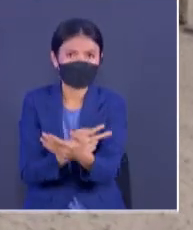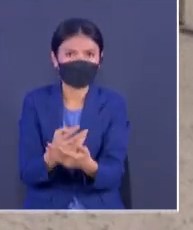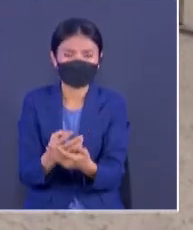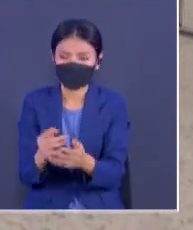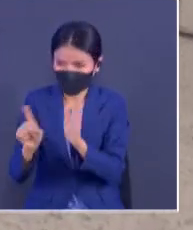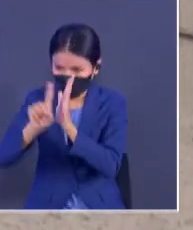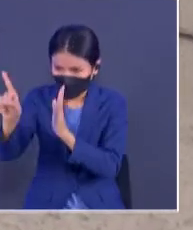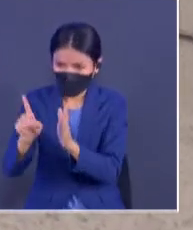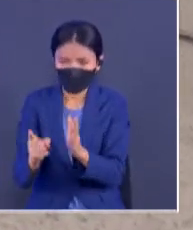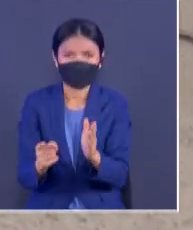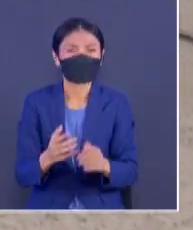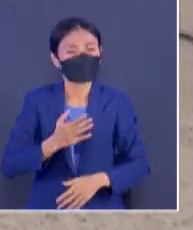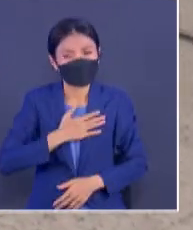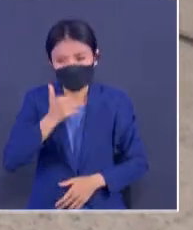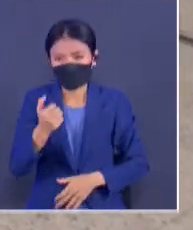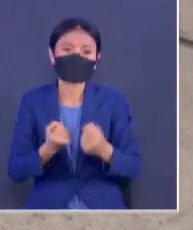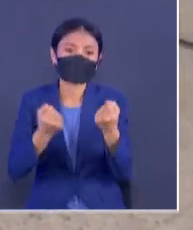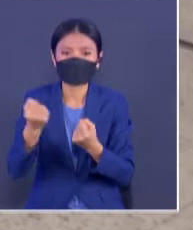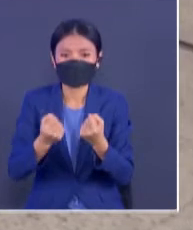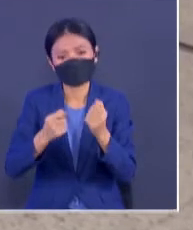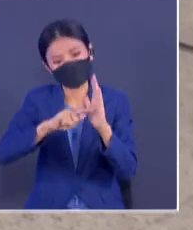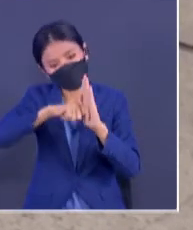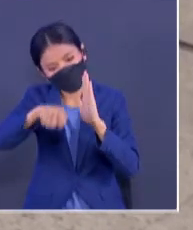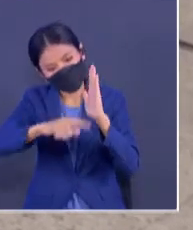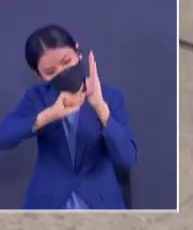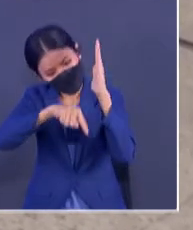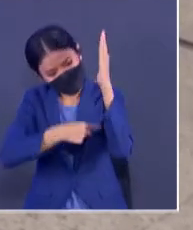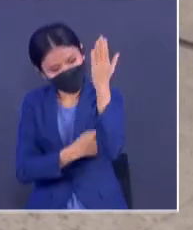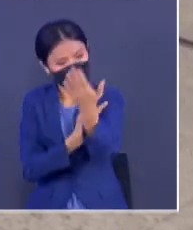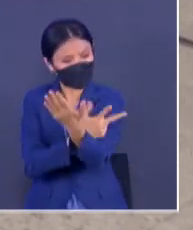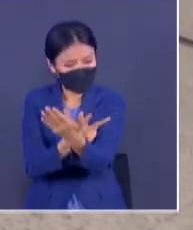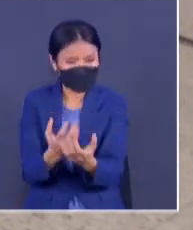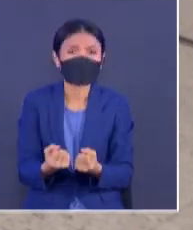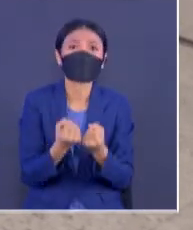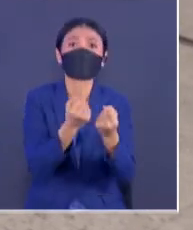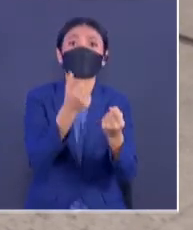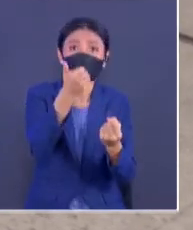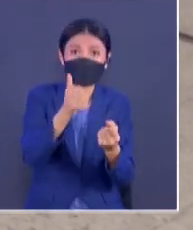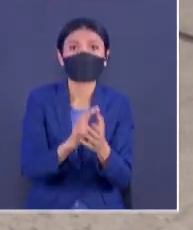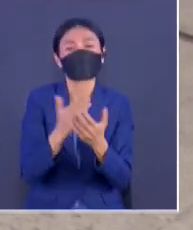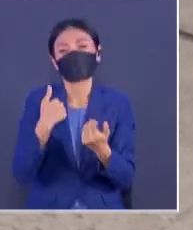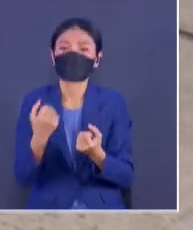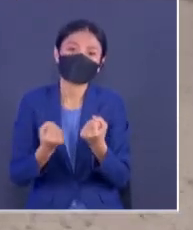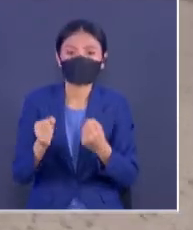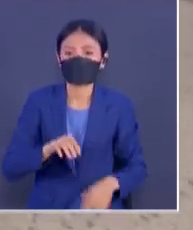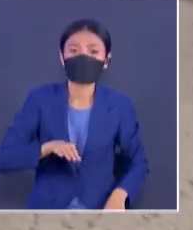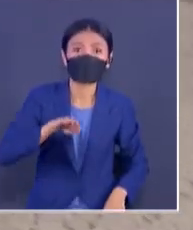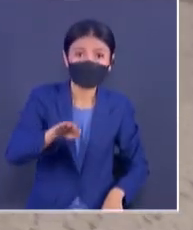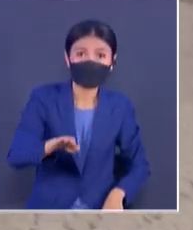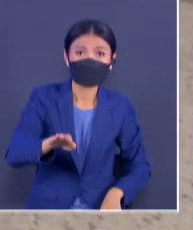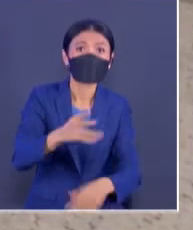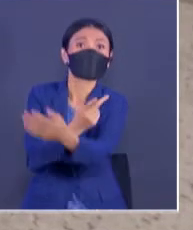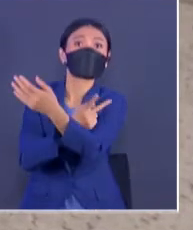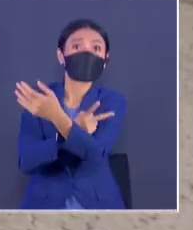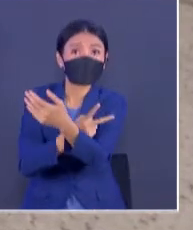เขาก็ขับรถไปส่งก็ทำตามหน้าที่ขับรถไปเพราะไปถึงที่หน้าด่านตรวจที่จะเข้าจังหวัดภูเก็ตเด็กๆก็ลงจาก